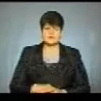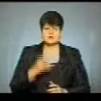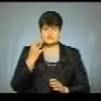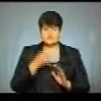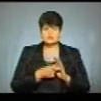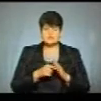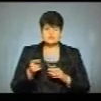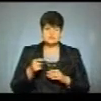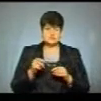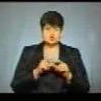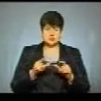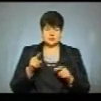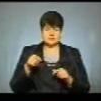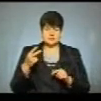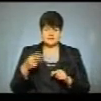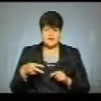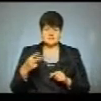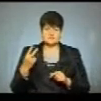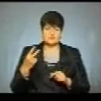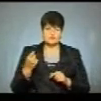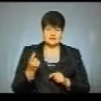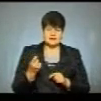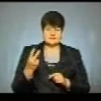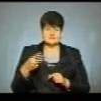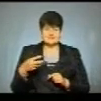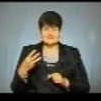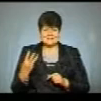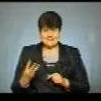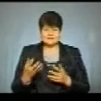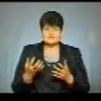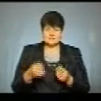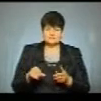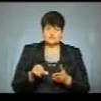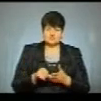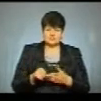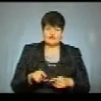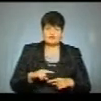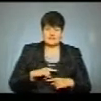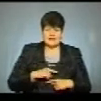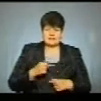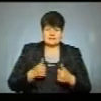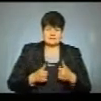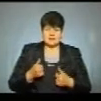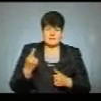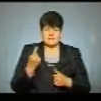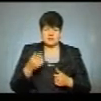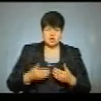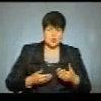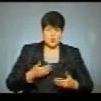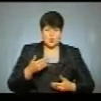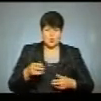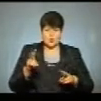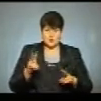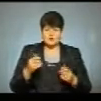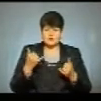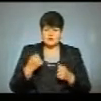Четвертокласники тернопільських шкіл номер 20, 11, 23 і класичної гімназії візьмуть участь у фінальних змаганнях «Перші кроки». Сьогодні вони перемогли